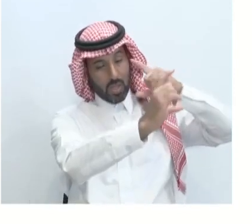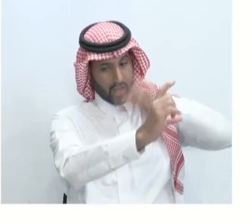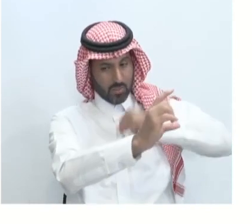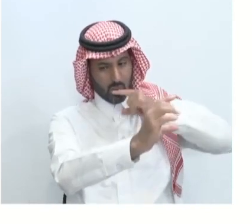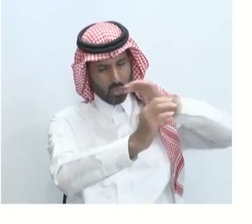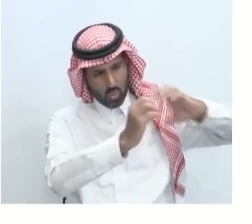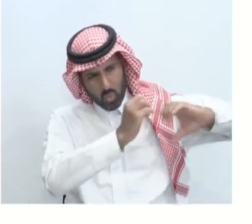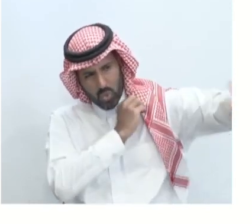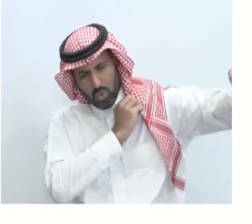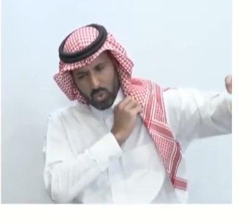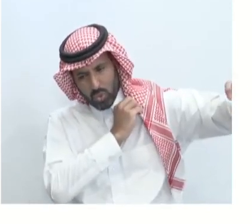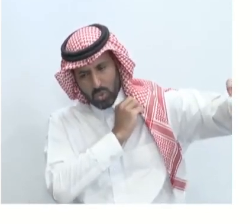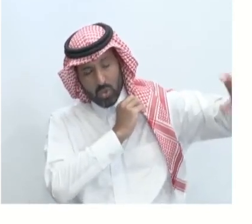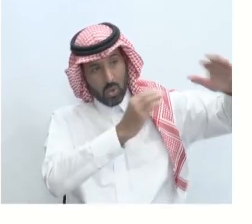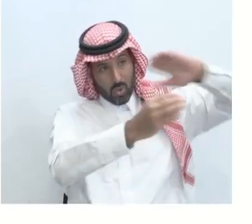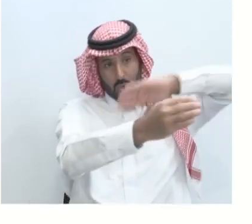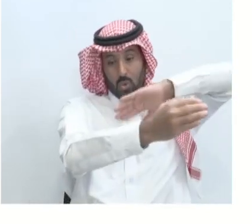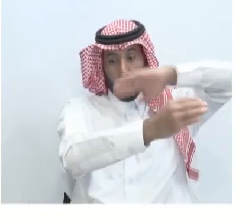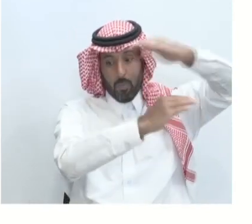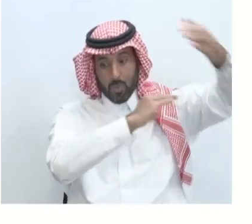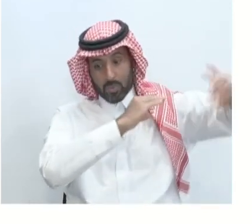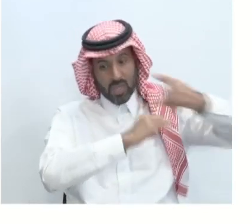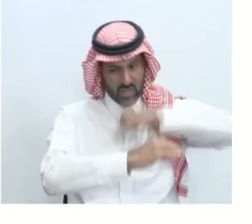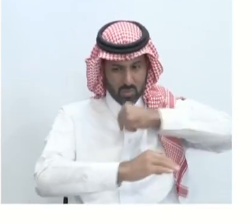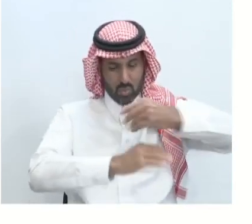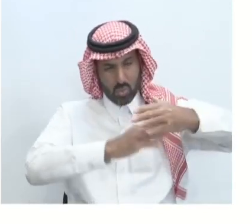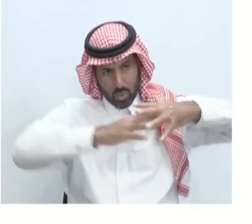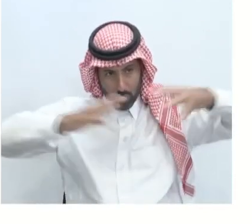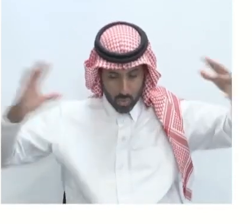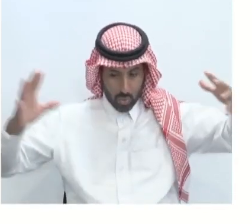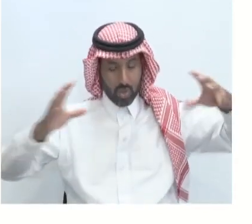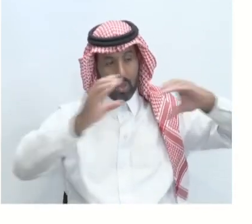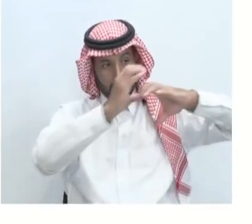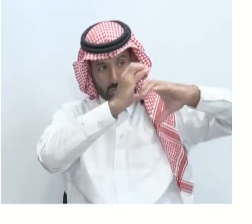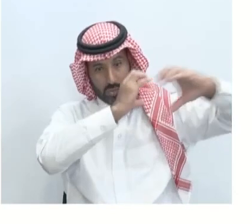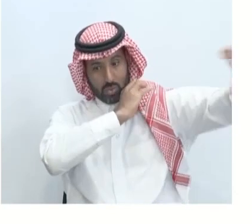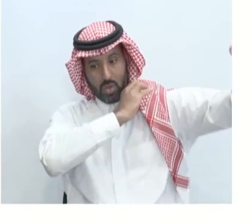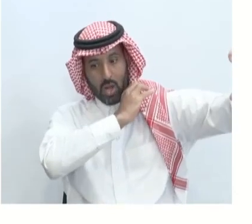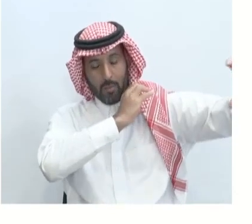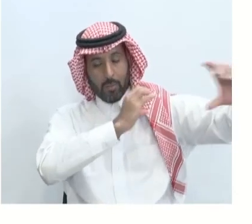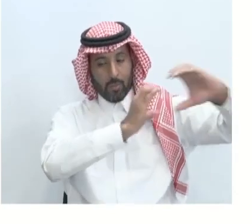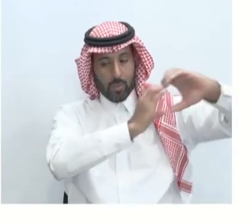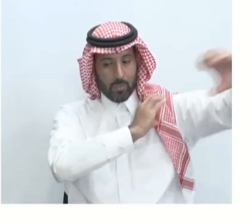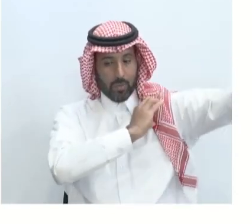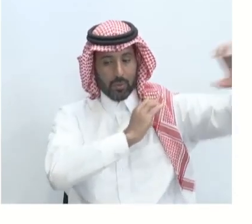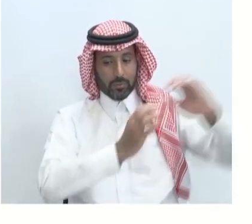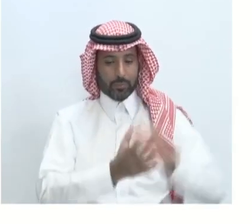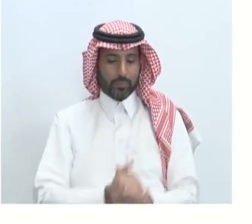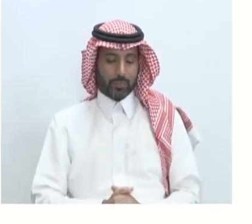وعليه يجب ان تكون قبه المرصد كبيره لتتمكن من استيعاب